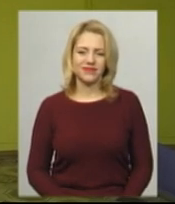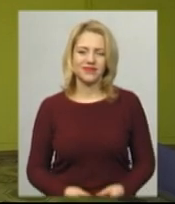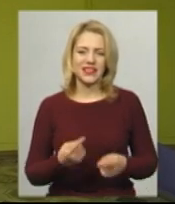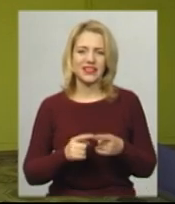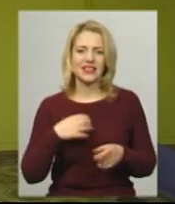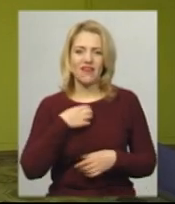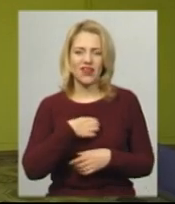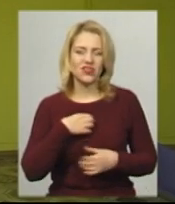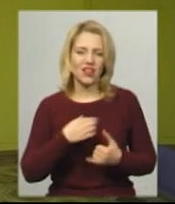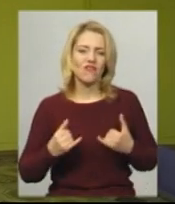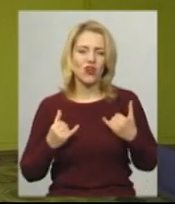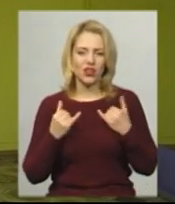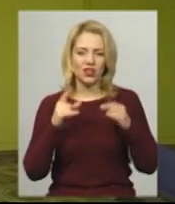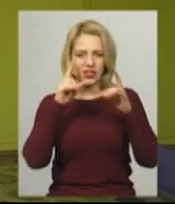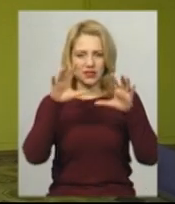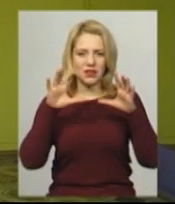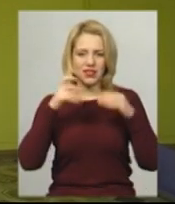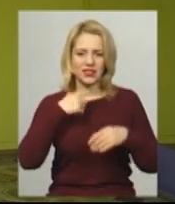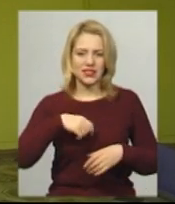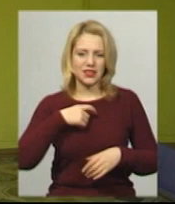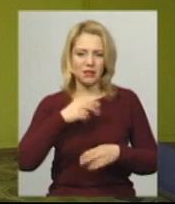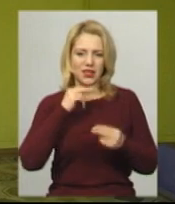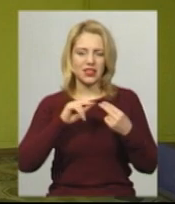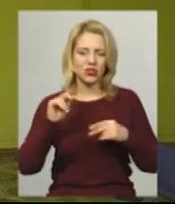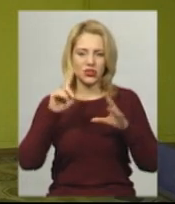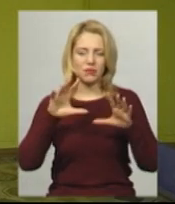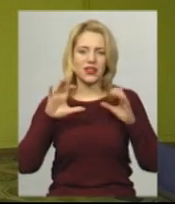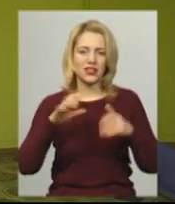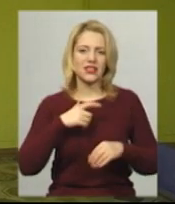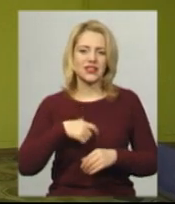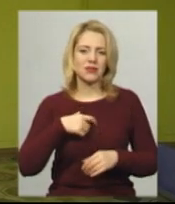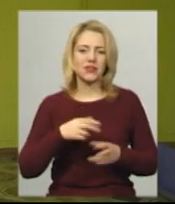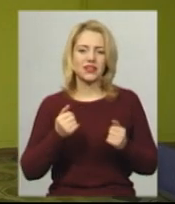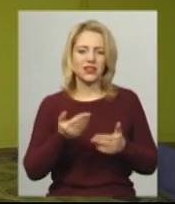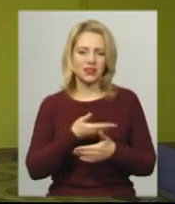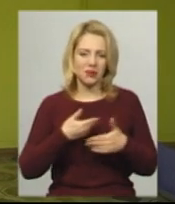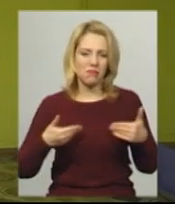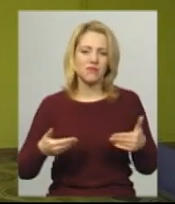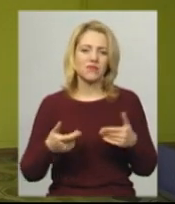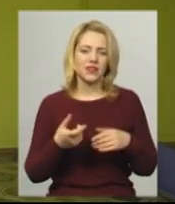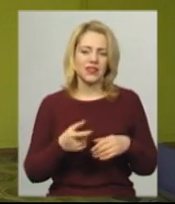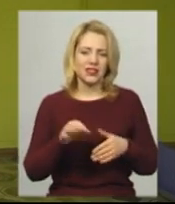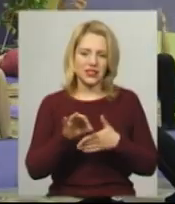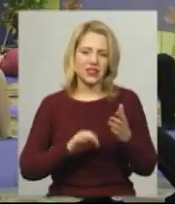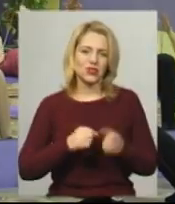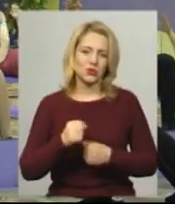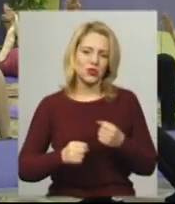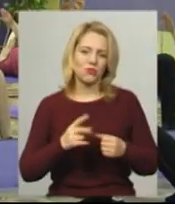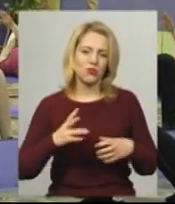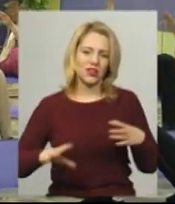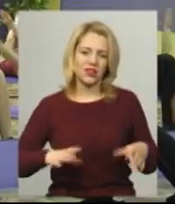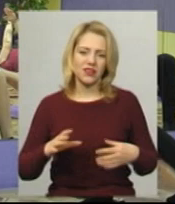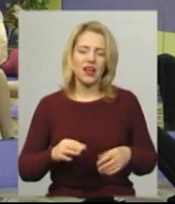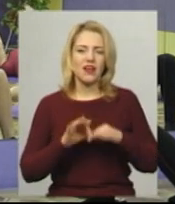важливо, можливо, для сприйняття себе, кращого сприйняття себе. Так, ми, в принципі, зразу біжимо на тренування. Заняття